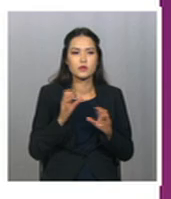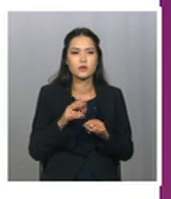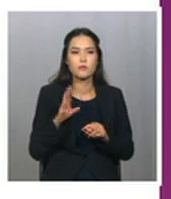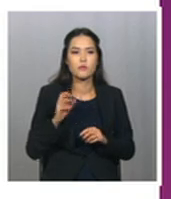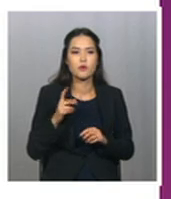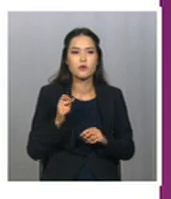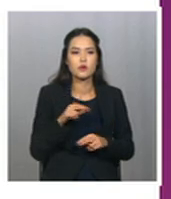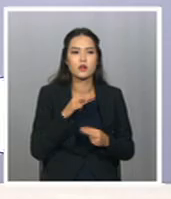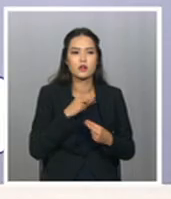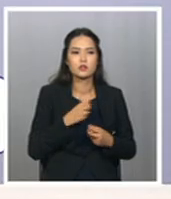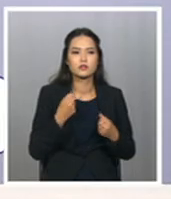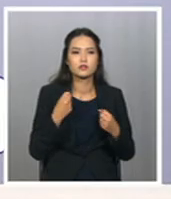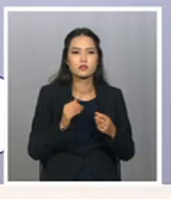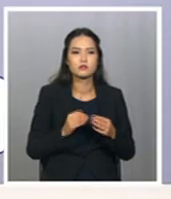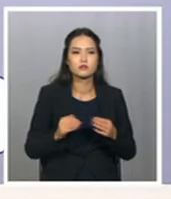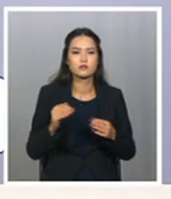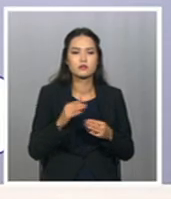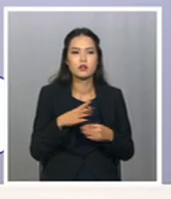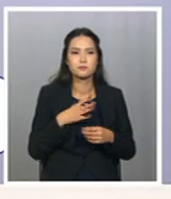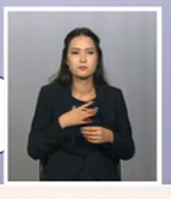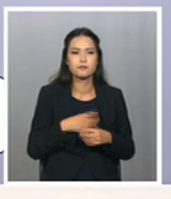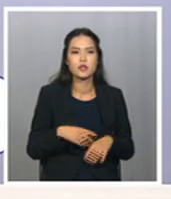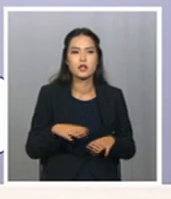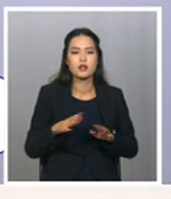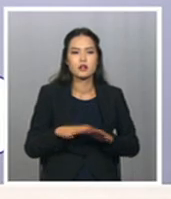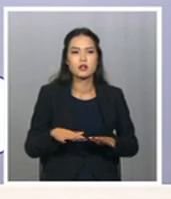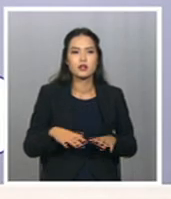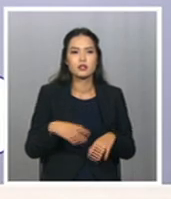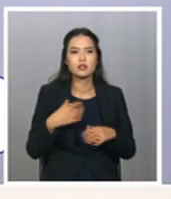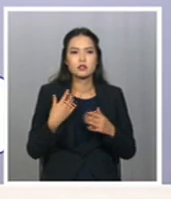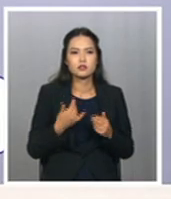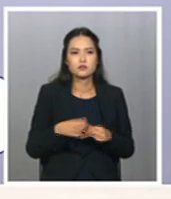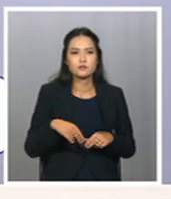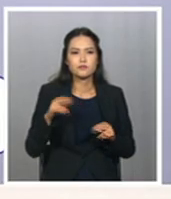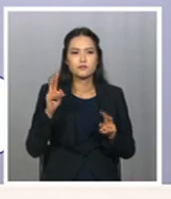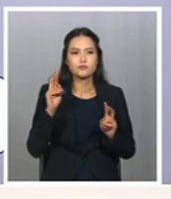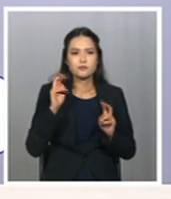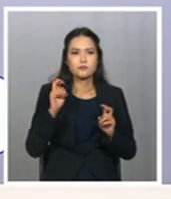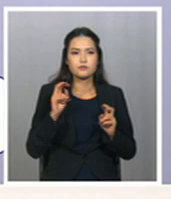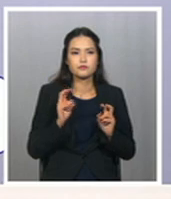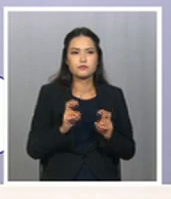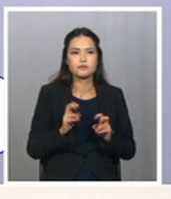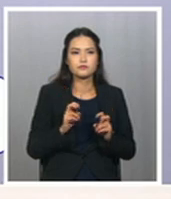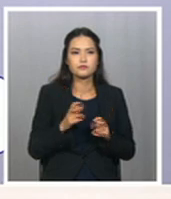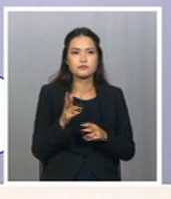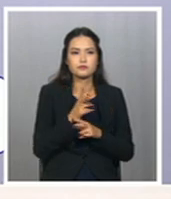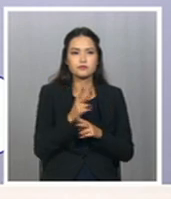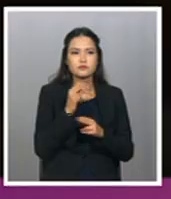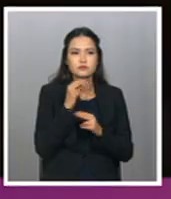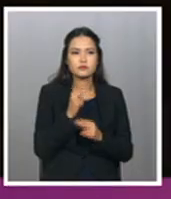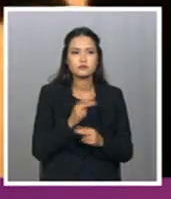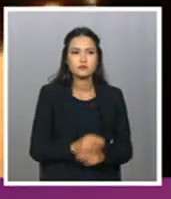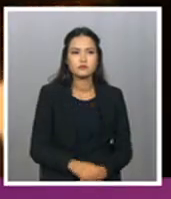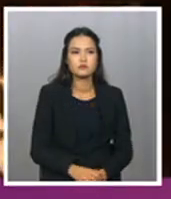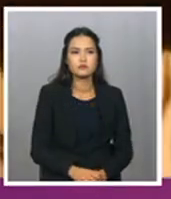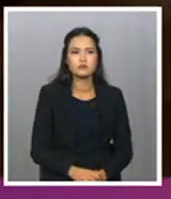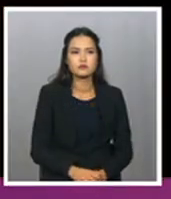жеңіске жеткізді. Оқушылар, бүгінгі тақырыпқа байланысты бейнематериалға назар аударыңыздар.